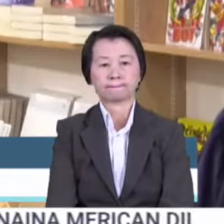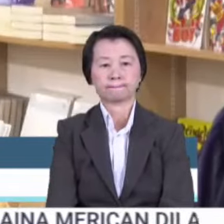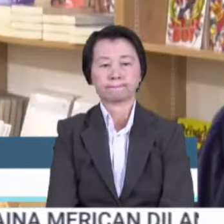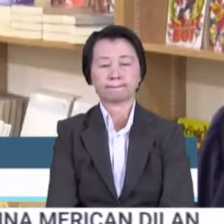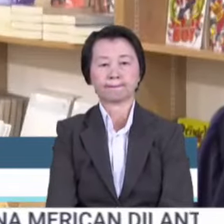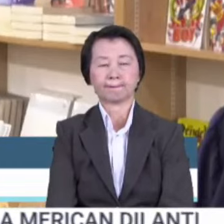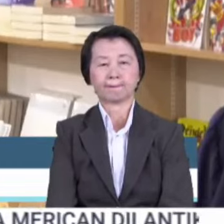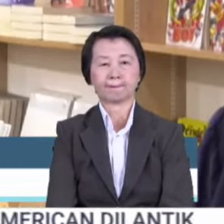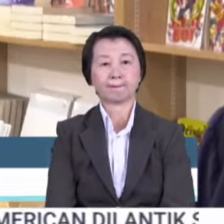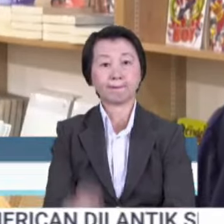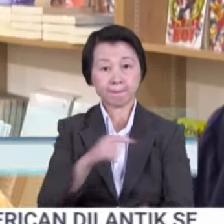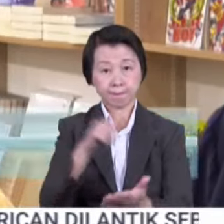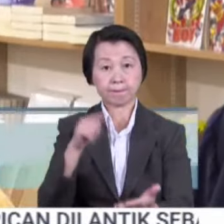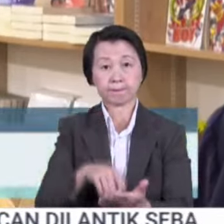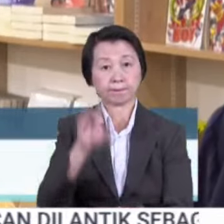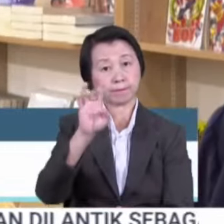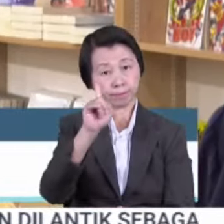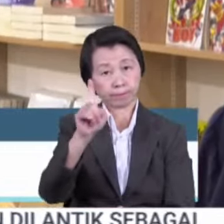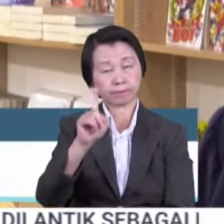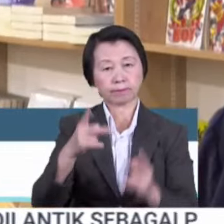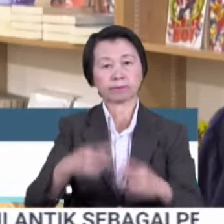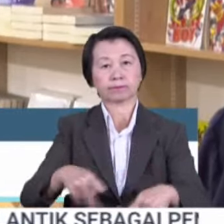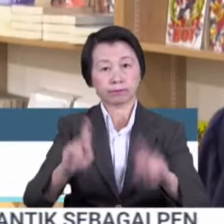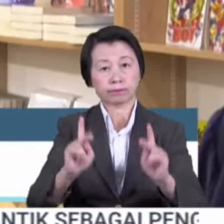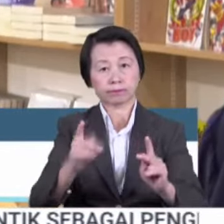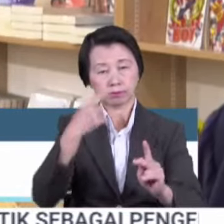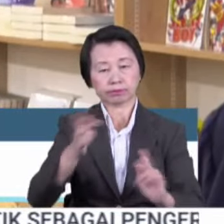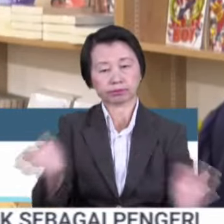satu peluang untuk kita menggalakkan